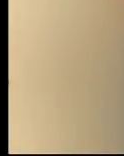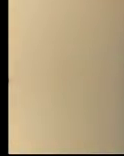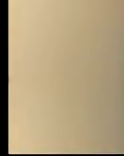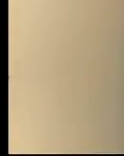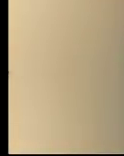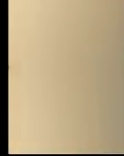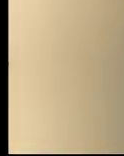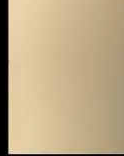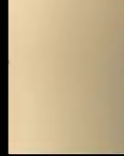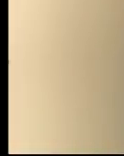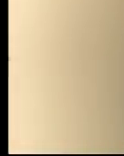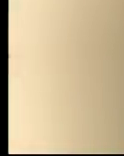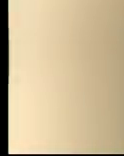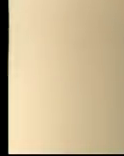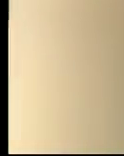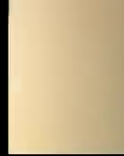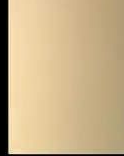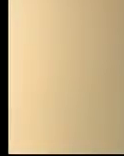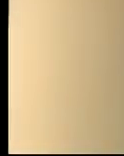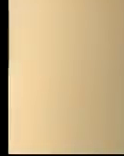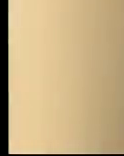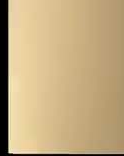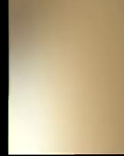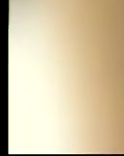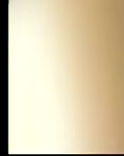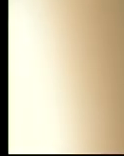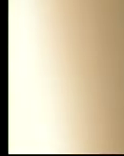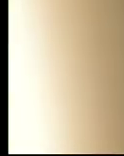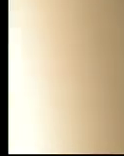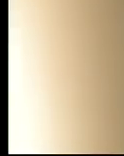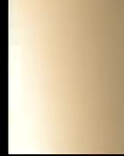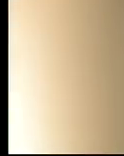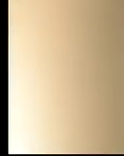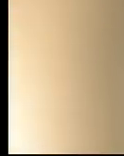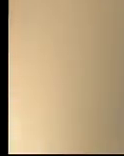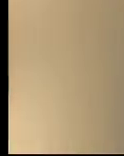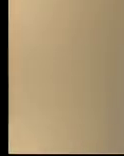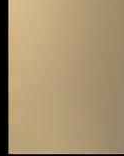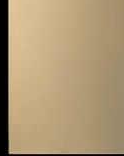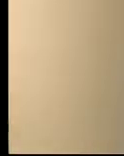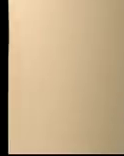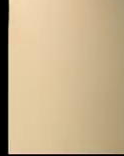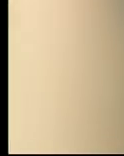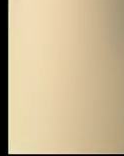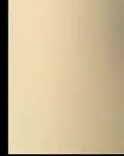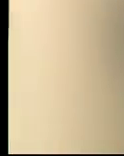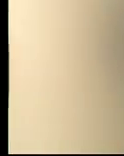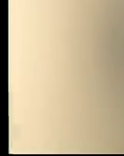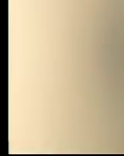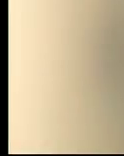אם האר לא יבוא. וואי, למה? דברת על קאיה.